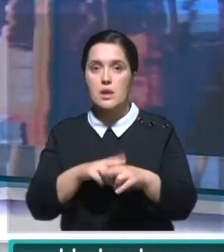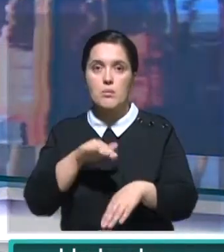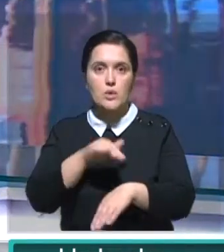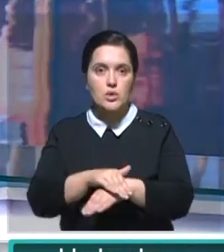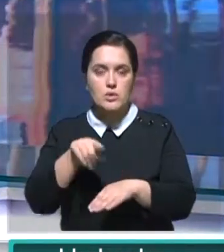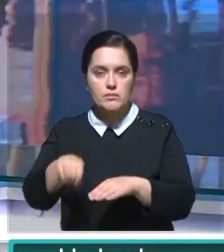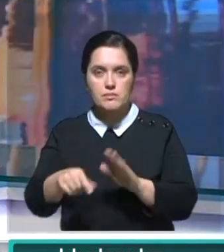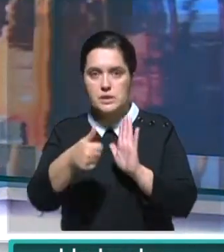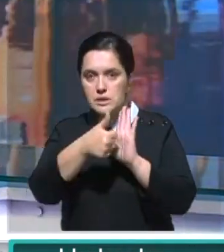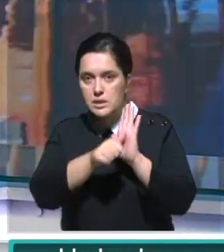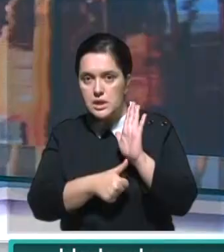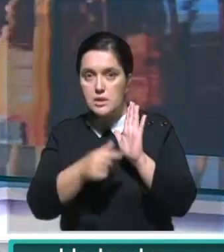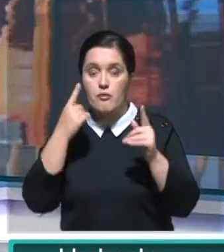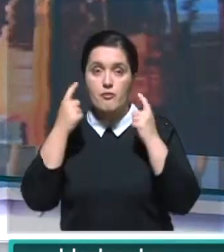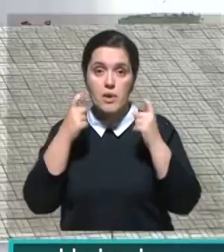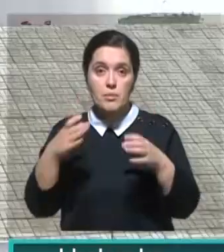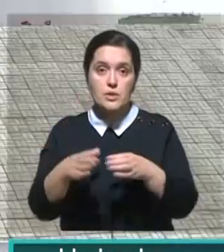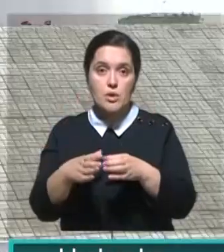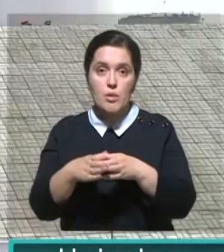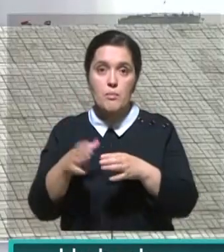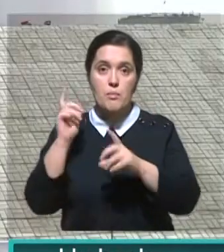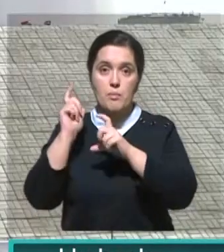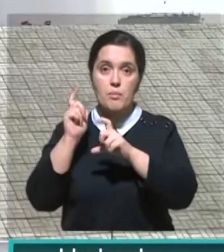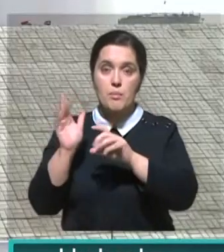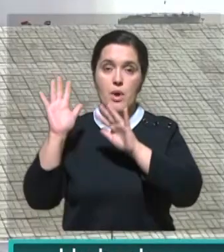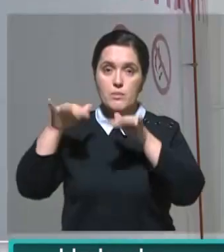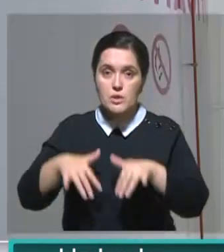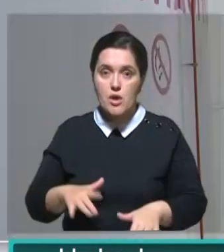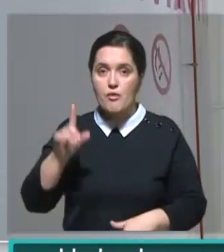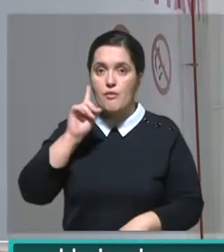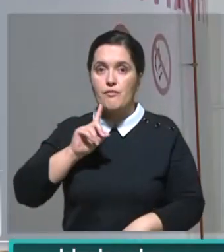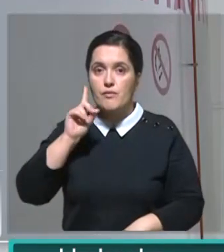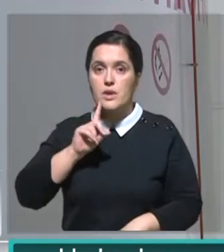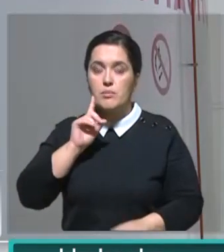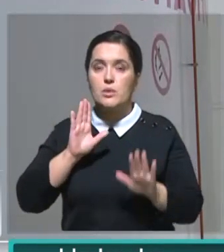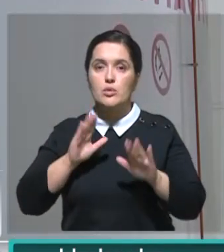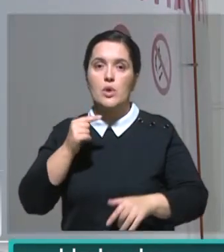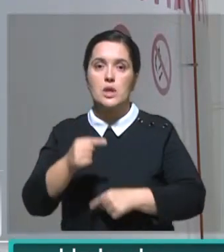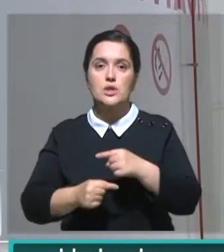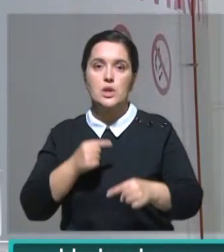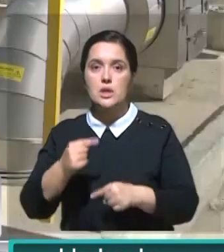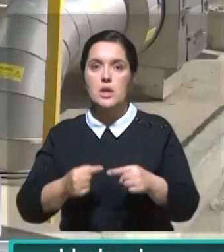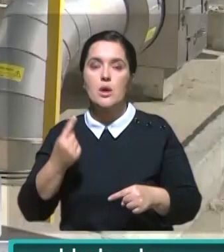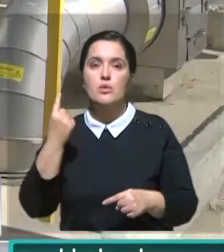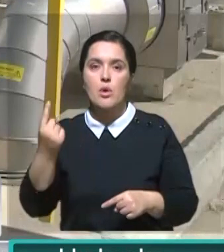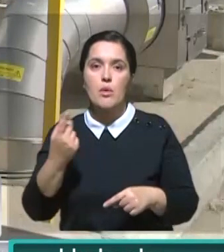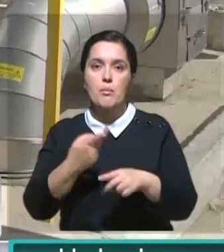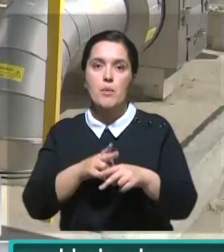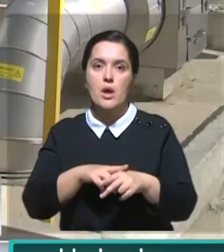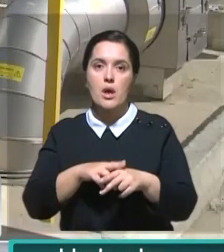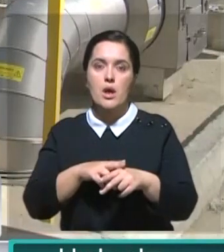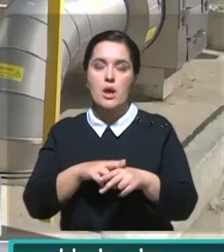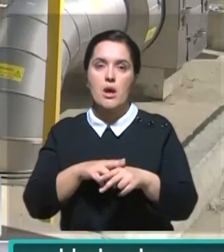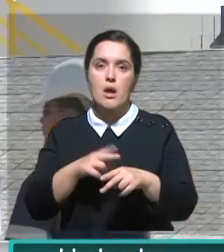это обнаружением трещин. По информации консорциума, погрузочные операции на морском терминале временно производятся только через одно